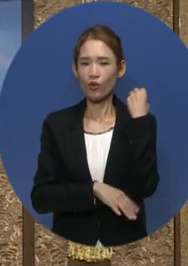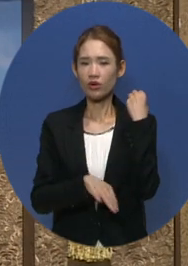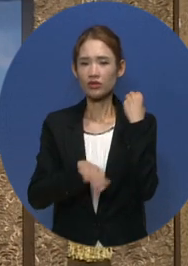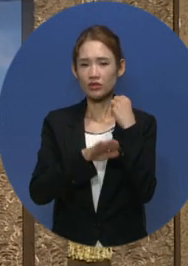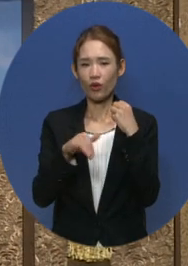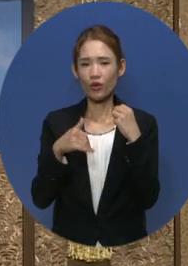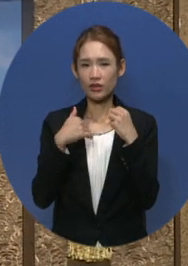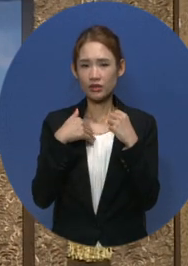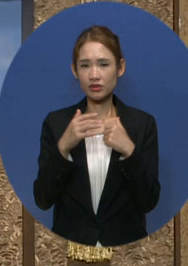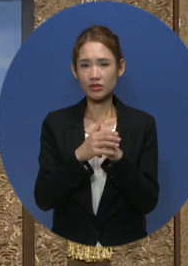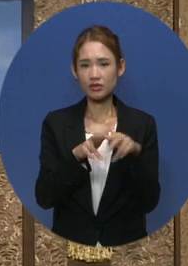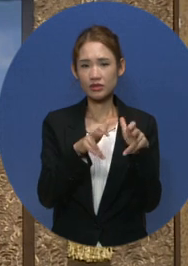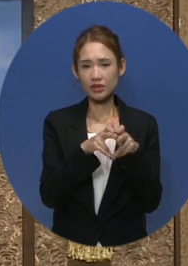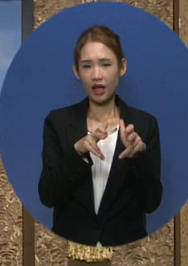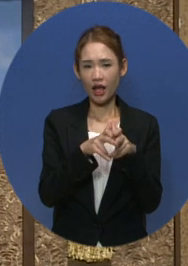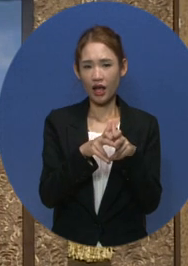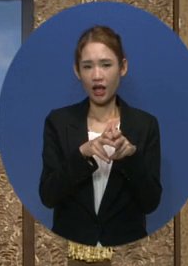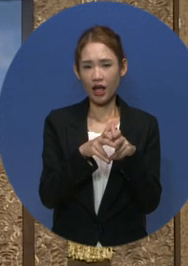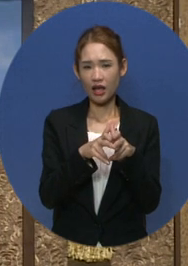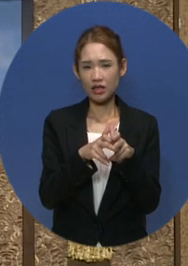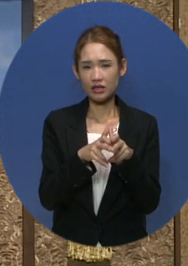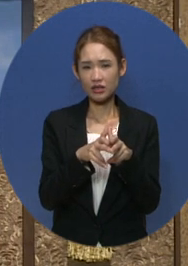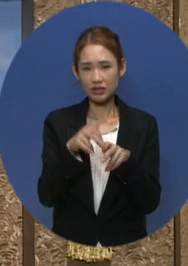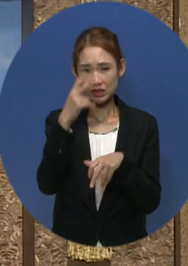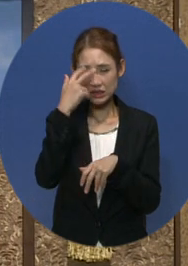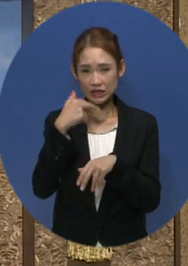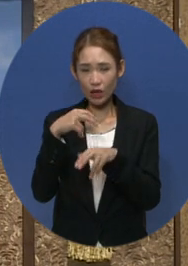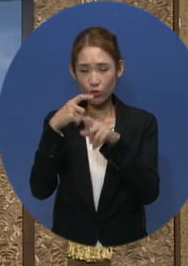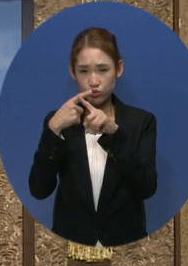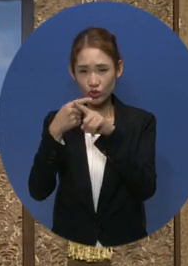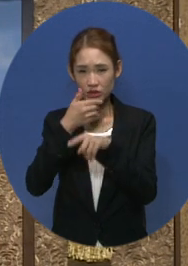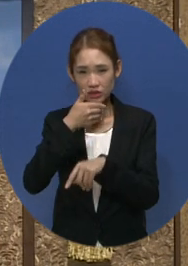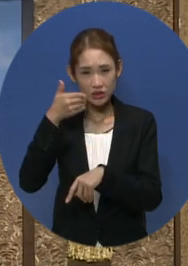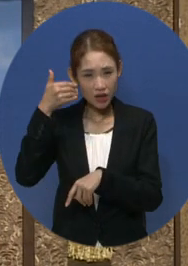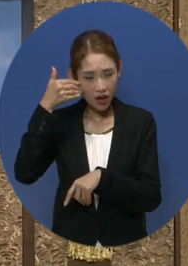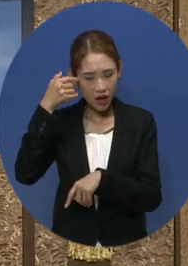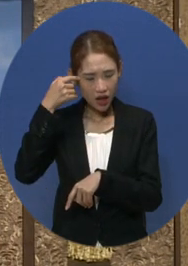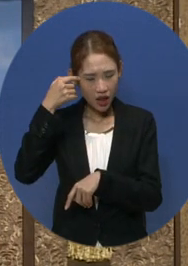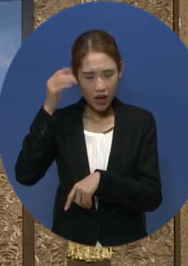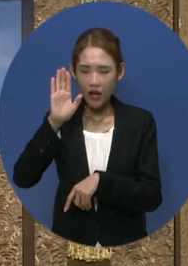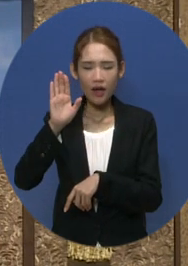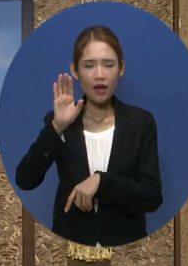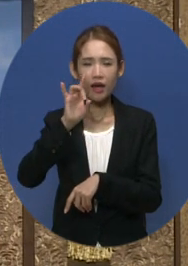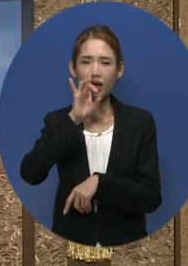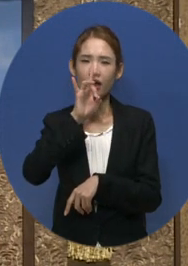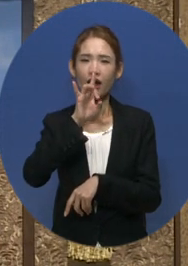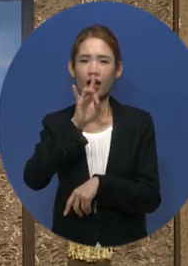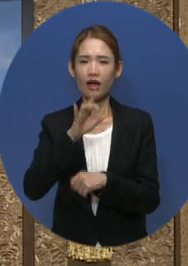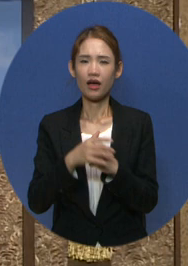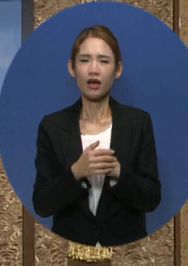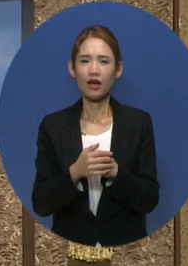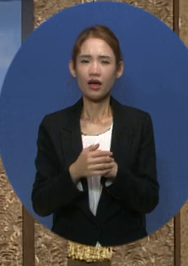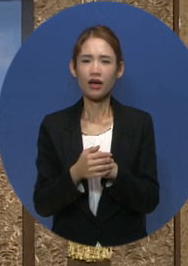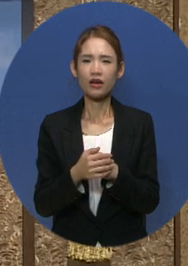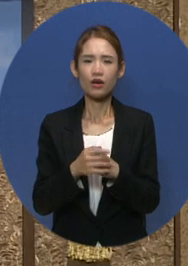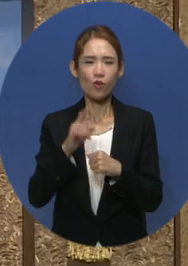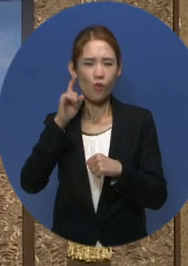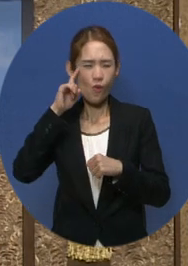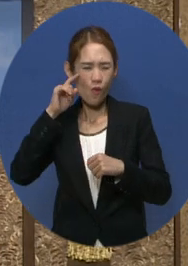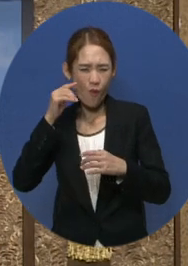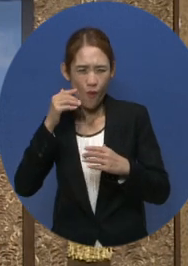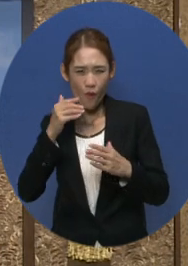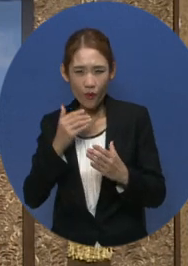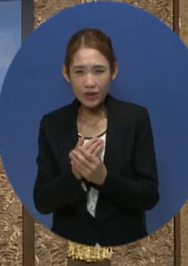저희는 이 장애는 시각 플러스 청각 장애의 개념으로 받아들이면 안 된다. 완전히